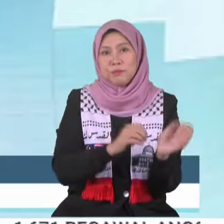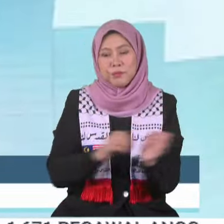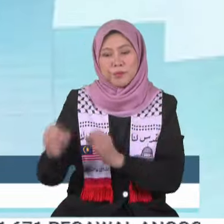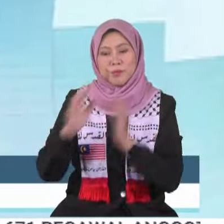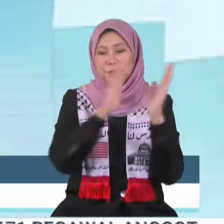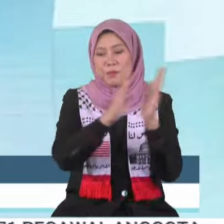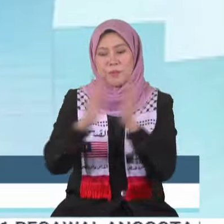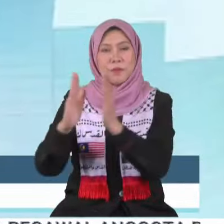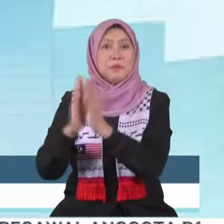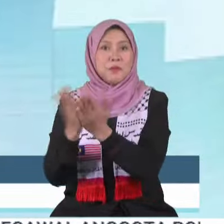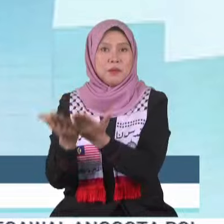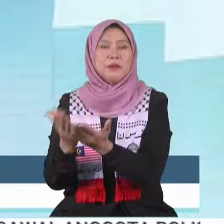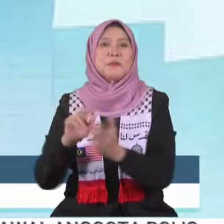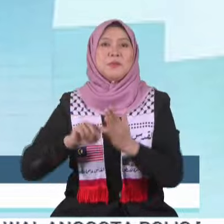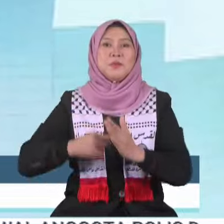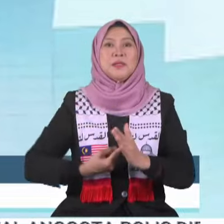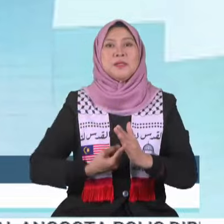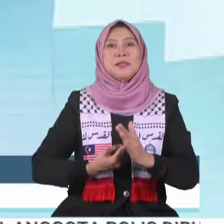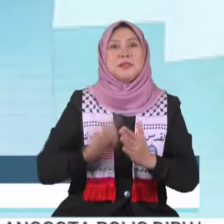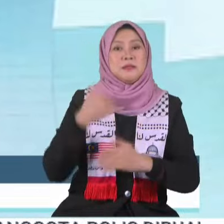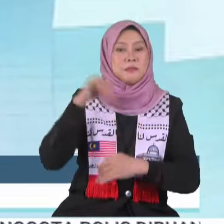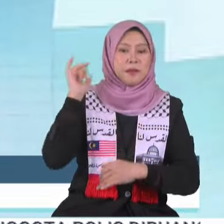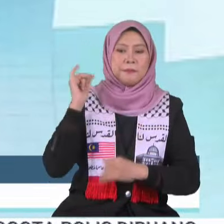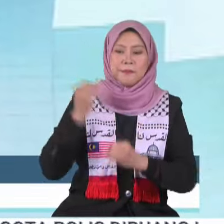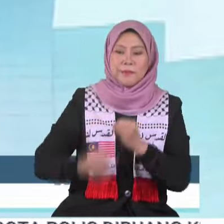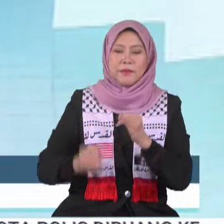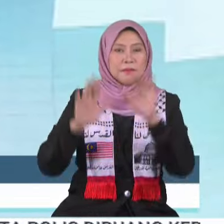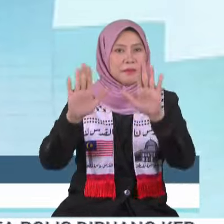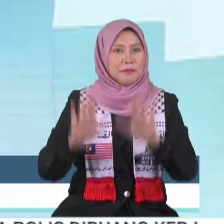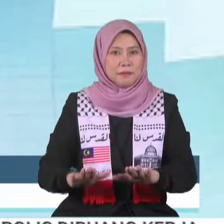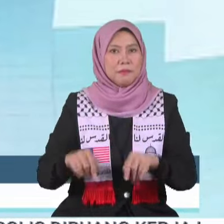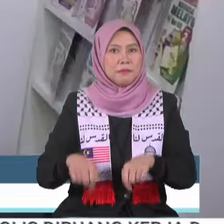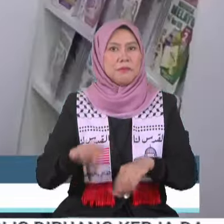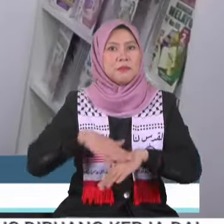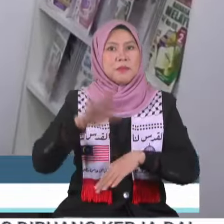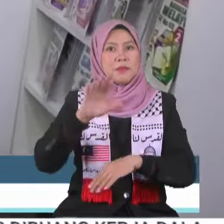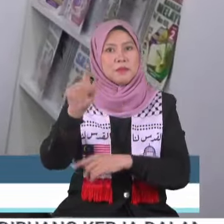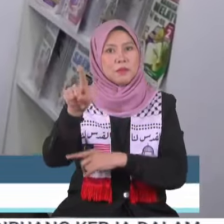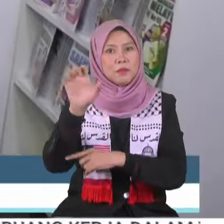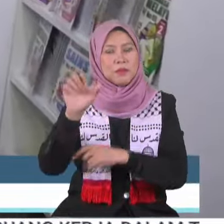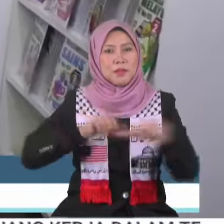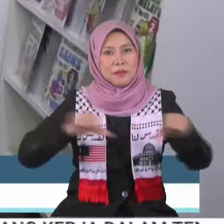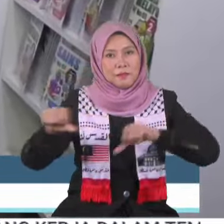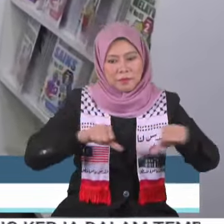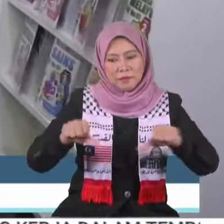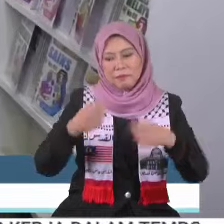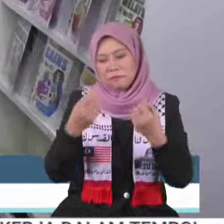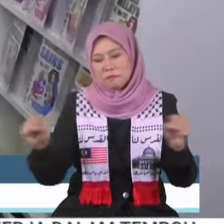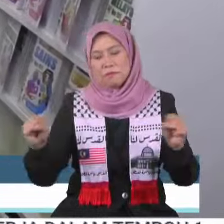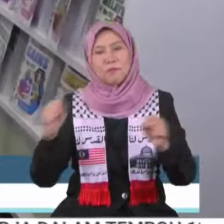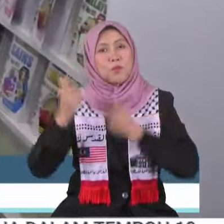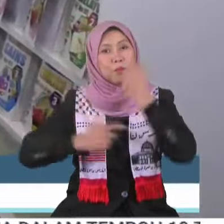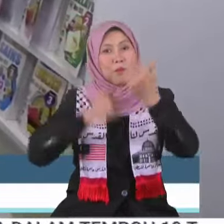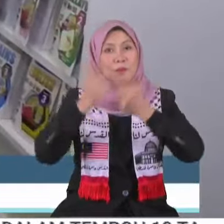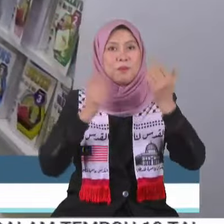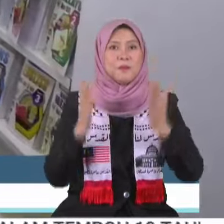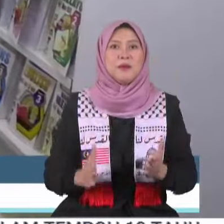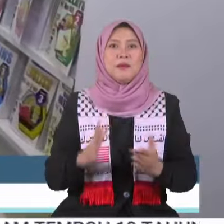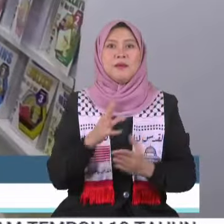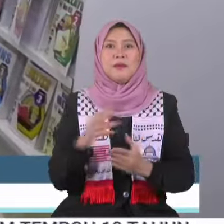Negeri Perlis bermula semalam dan akan berakhir Ahad ini. Lebih 100 aktiviti menarik disediakan untuk pengunjung